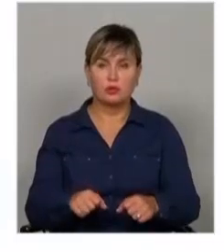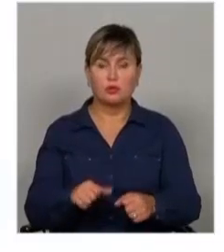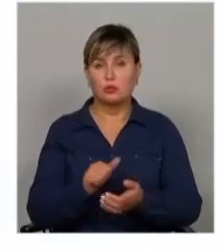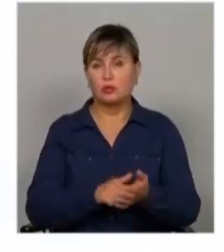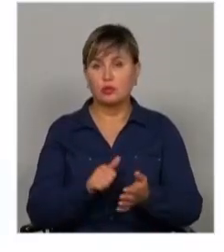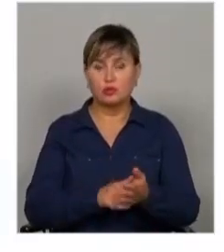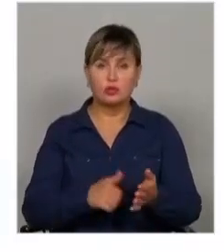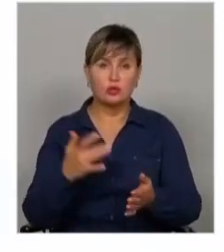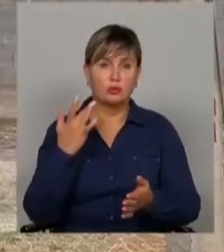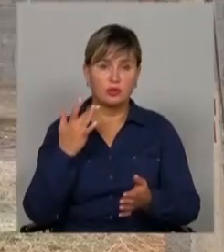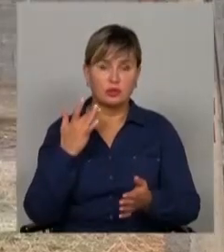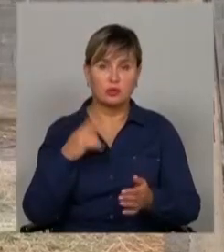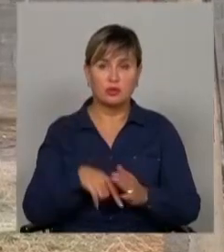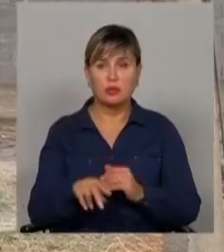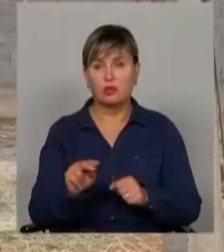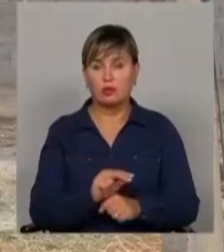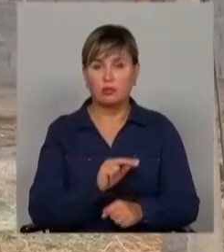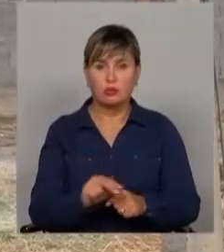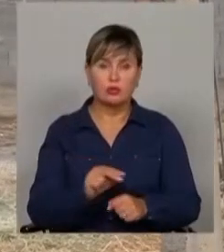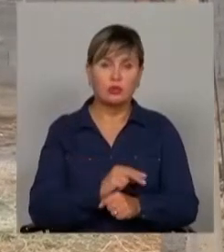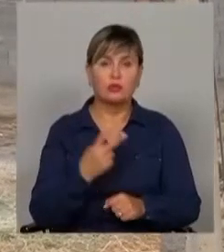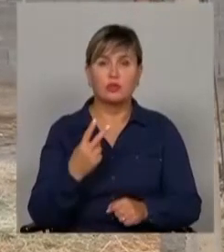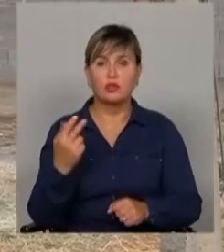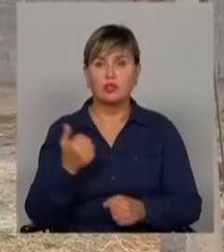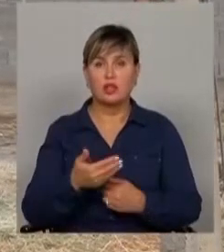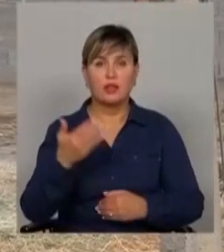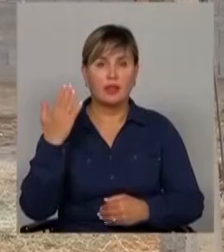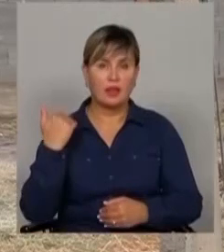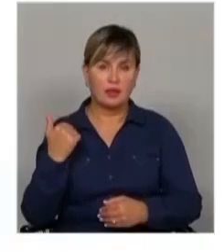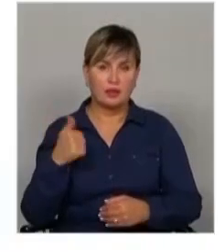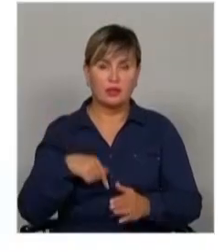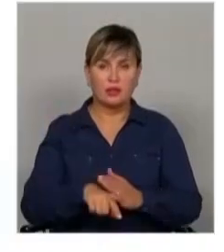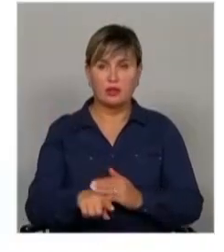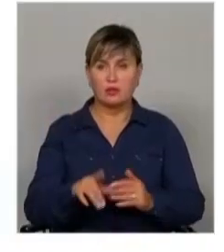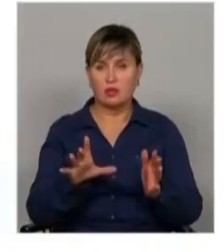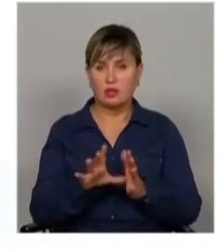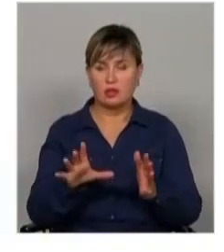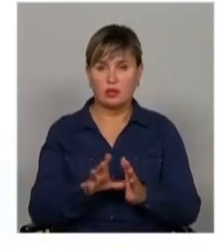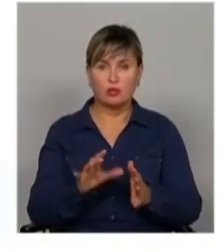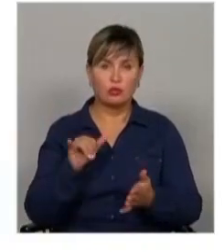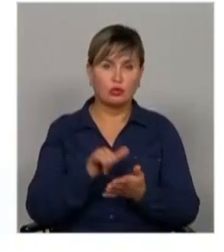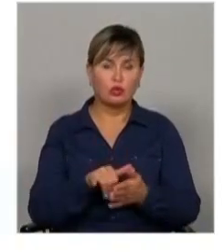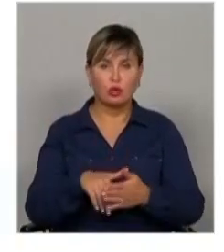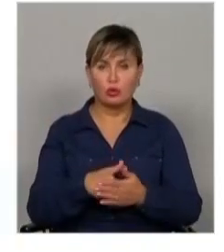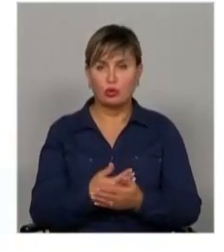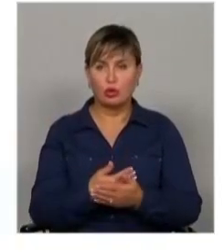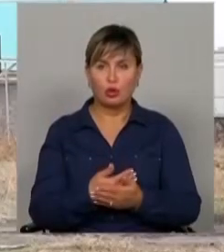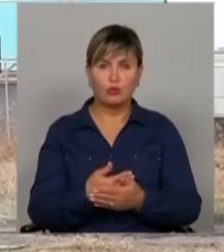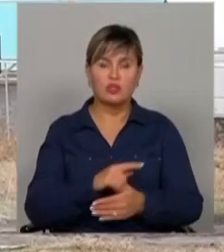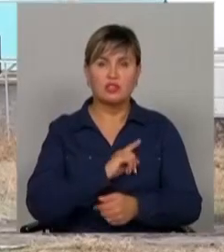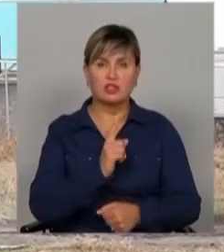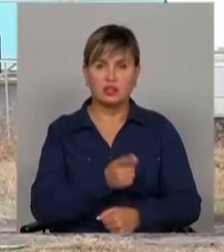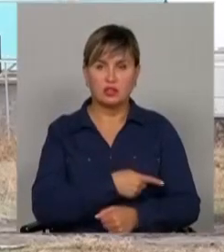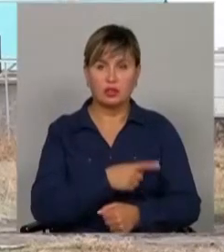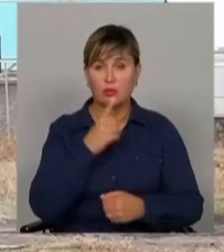причина постоянных перебоев – ремонтные работы. Буквально две недели назад вместо старого трансформатора электрики установили новый, более мощный.